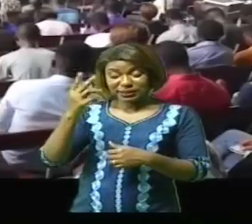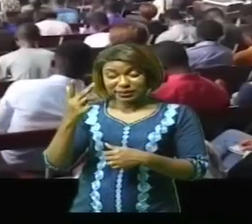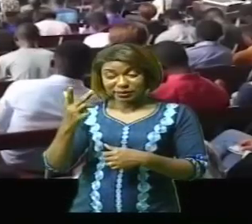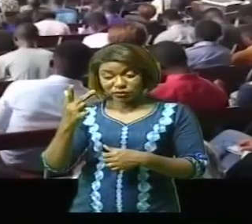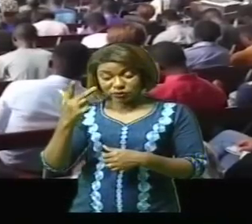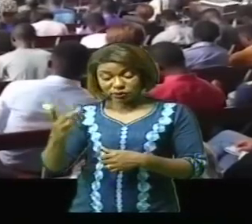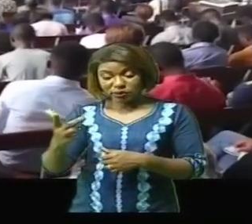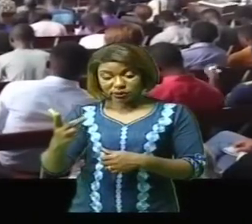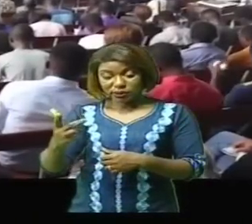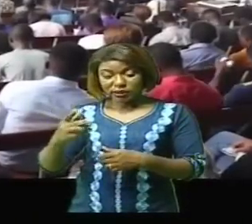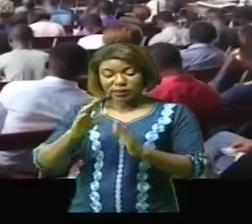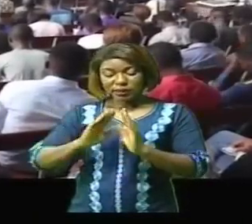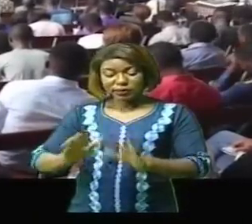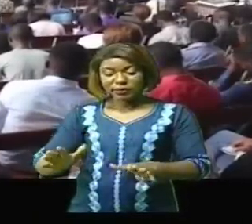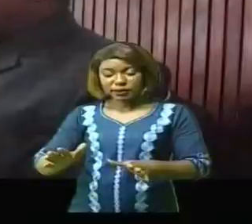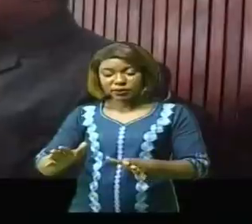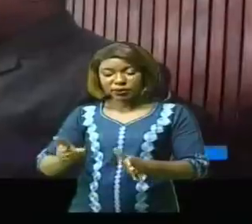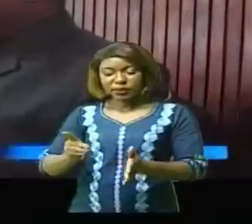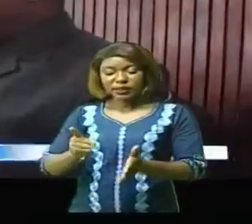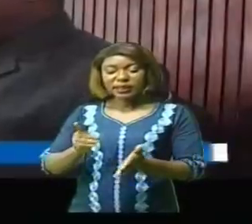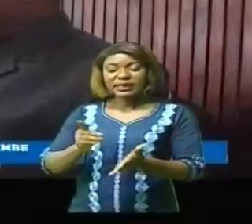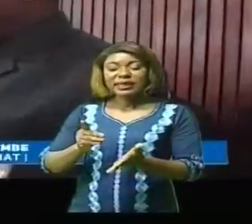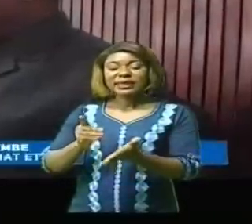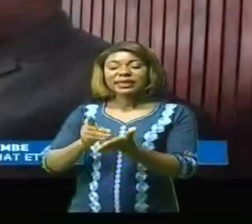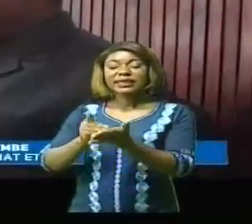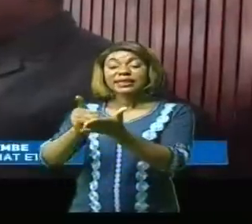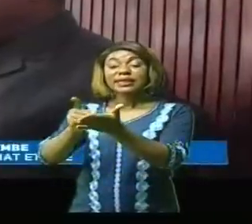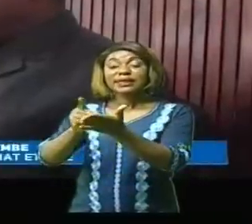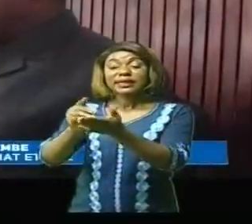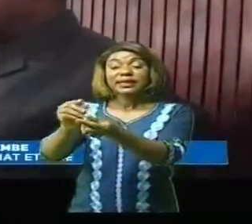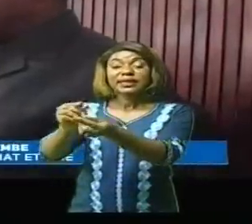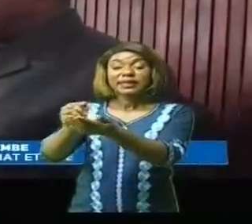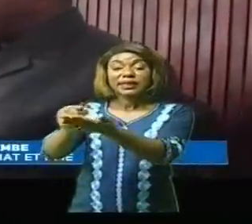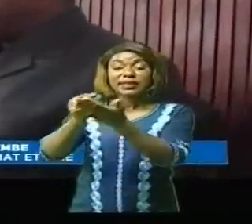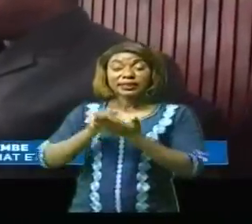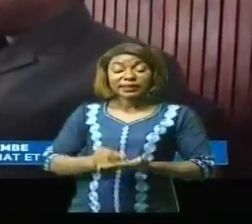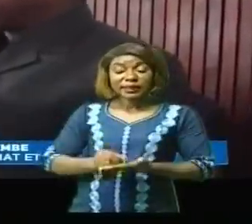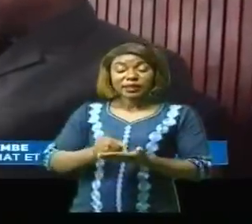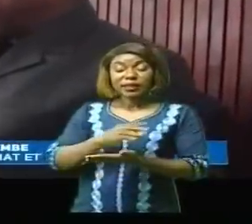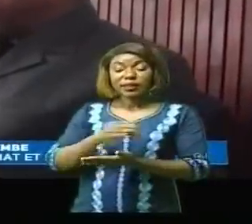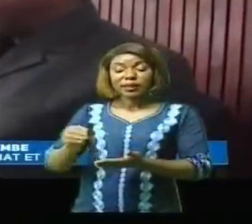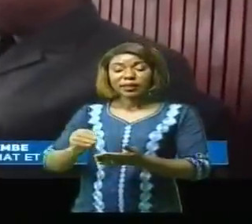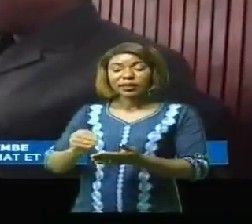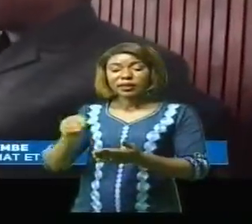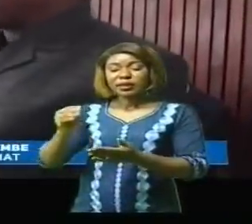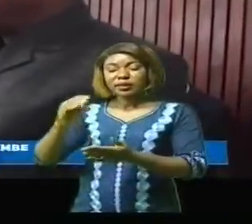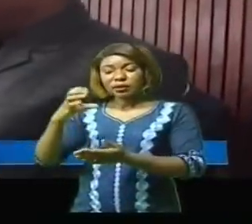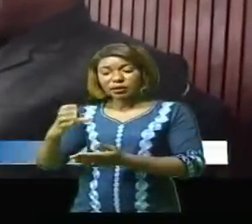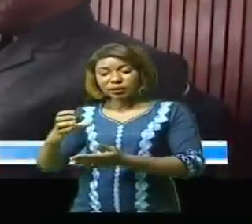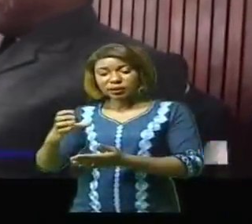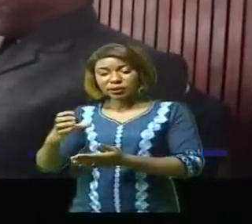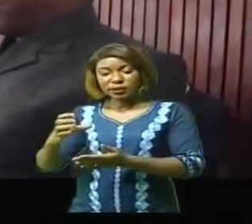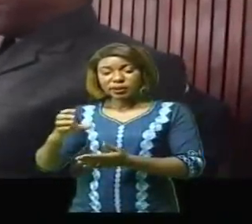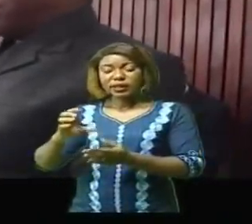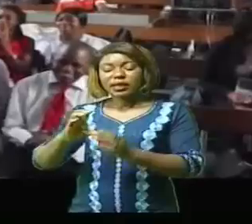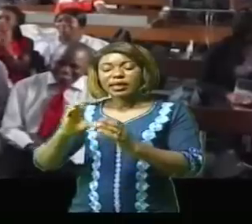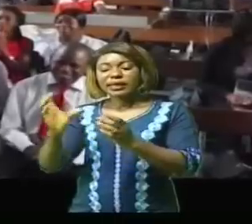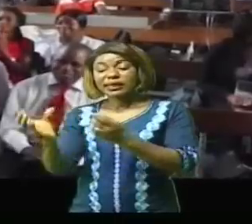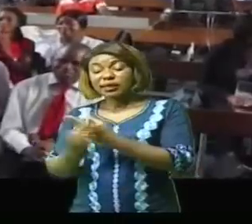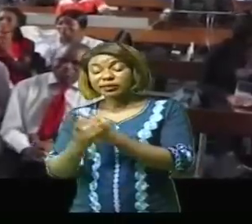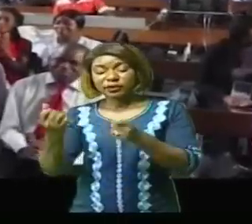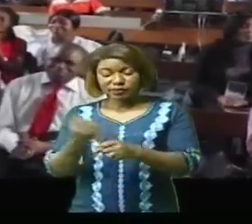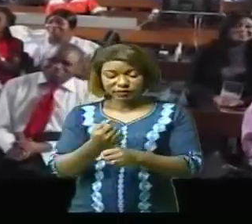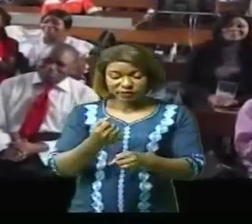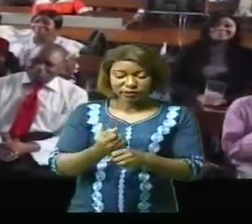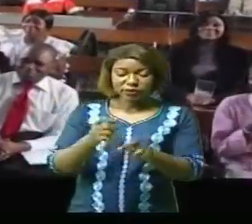crédit, contrat. Et tout cela donc doit se faire sur le retour de l'investissement que nous appelons C comme climat des affaires. Grâce